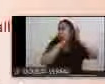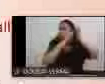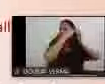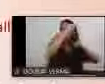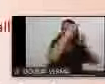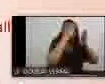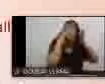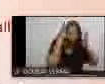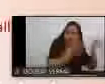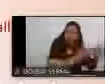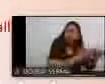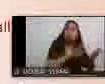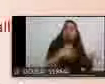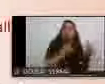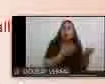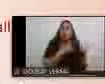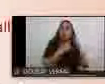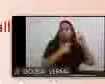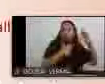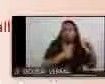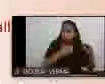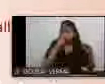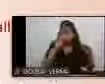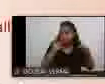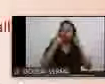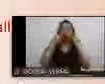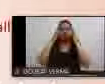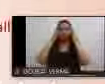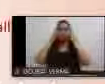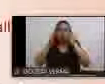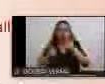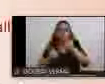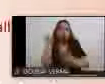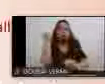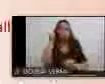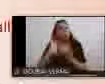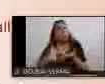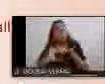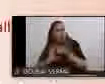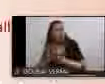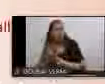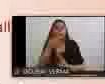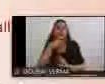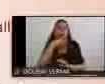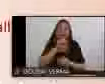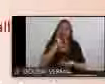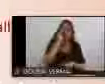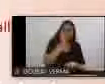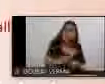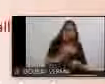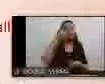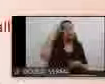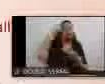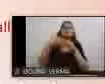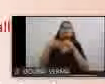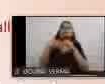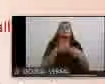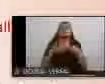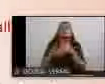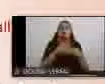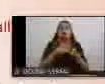इयर्स द न्यूरल वायरिंग इन द ब्रेन इज वेरी फ्लेक्सिबल. And अगर हम